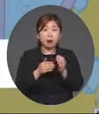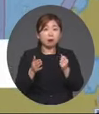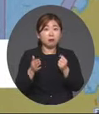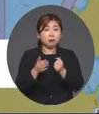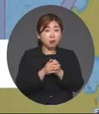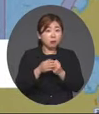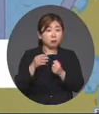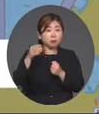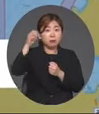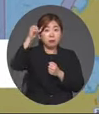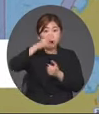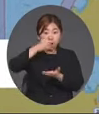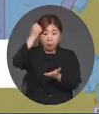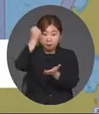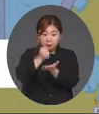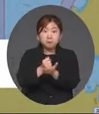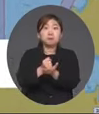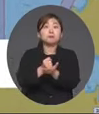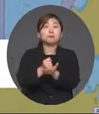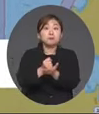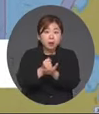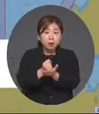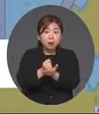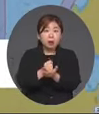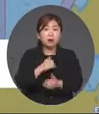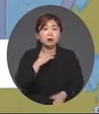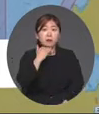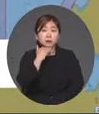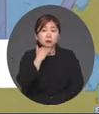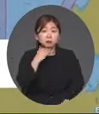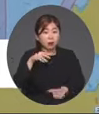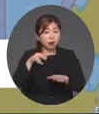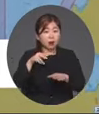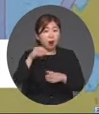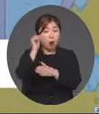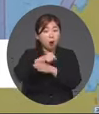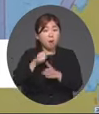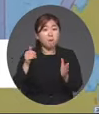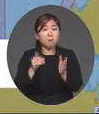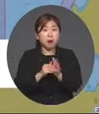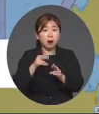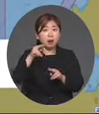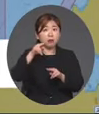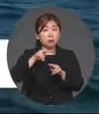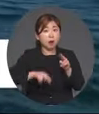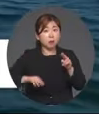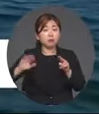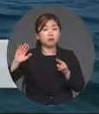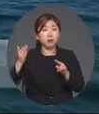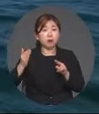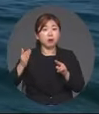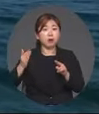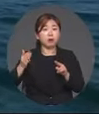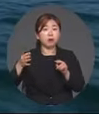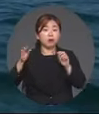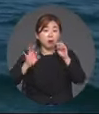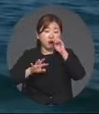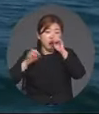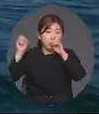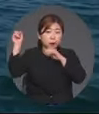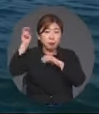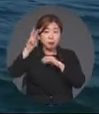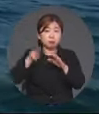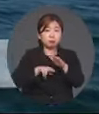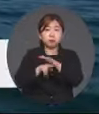그 선박에서 대기를 하고 있다가 출항을 하기 위해서 승선한 달아난 선원 가운데